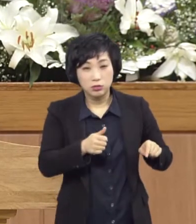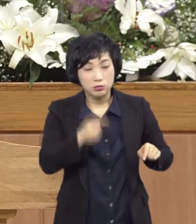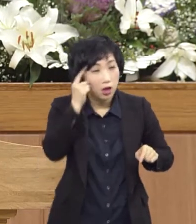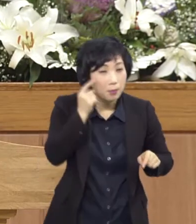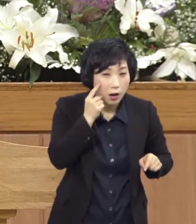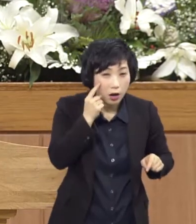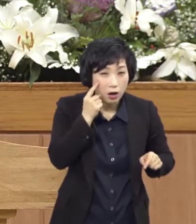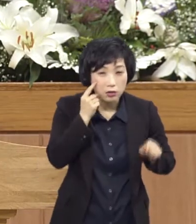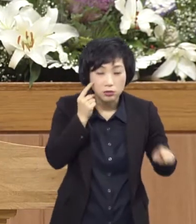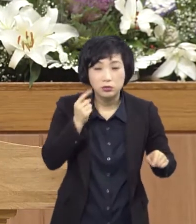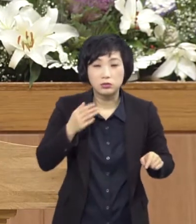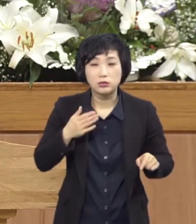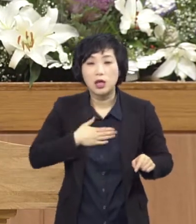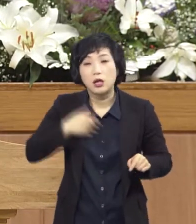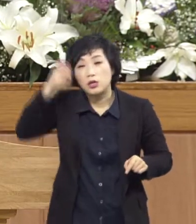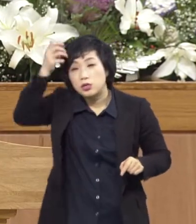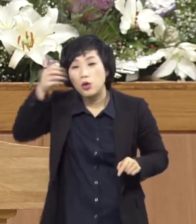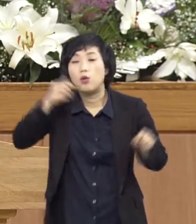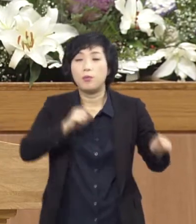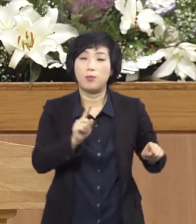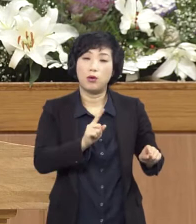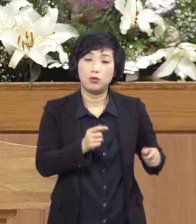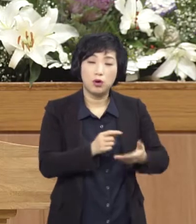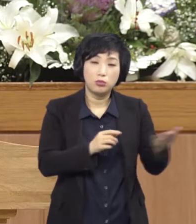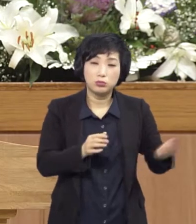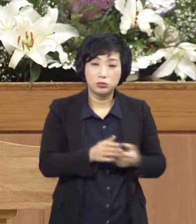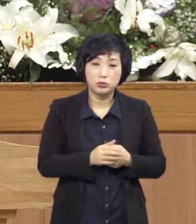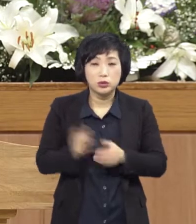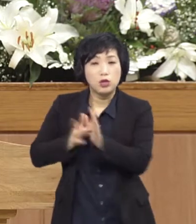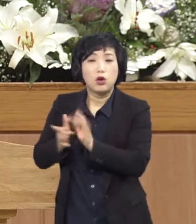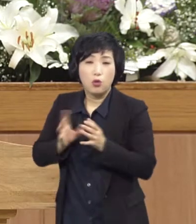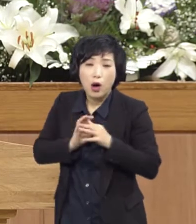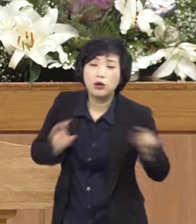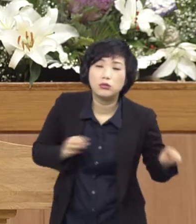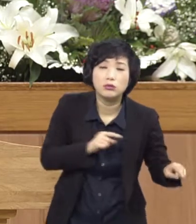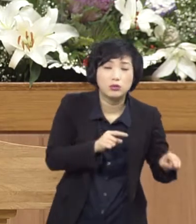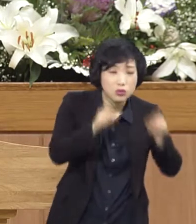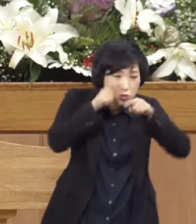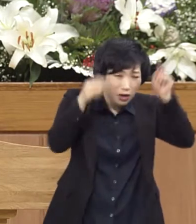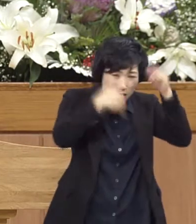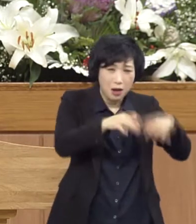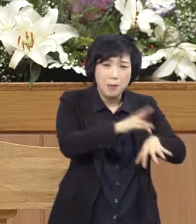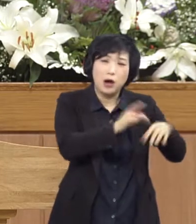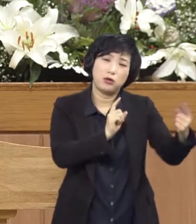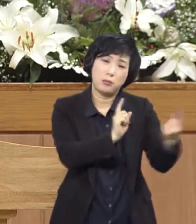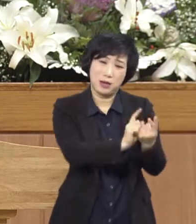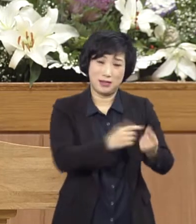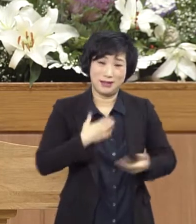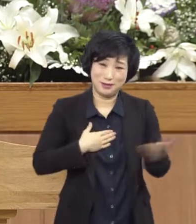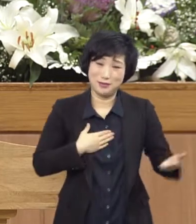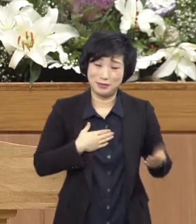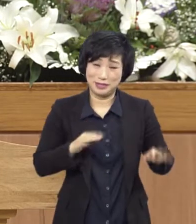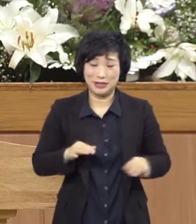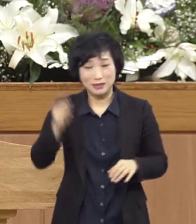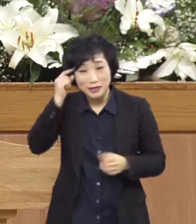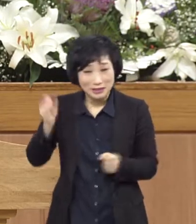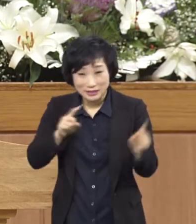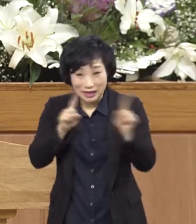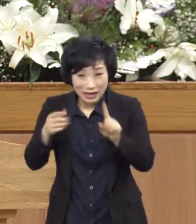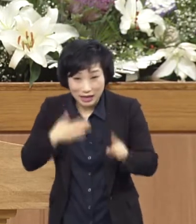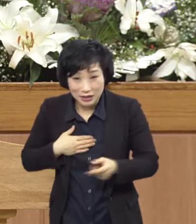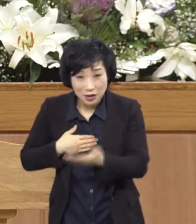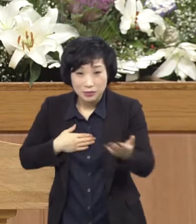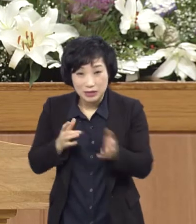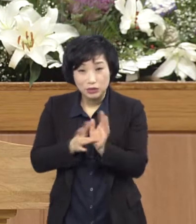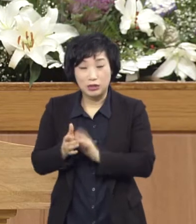당신의 영혼은 지옥에서 마귀와 더불어 만날 것입니다. 우리 정신 차려서 예수님이 육체로 오신 목적은